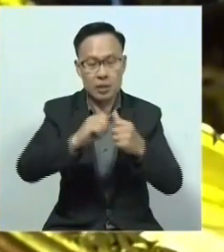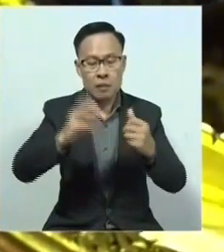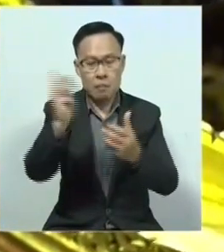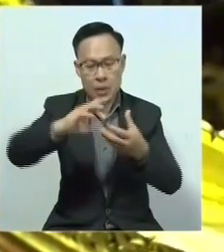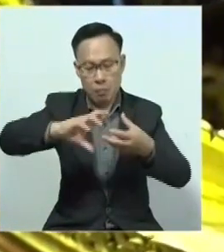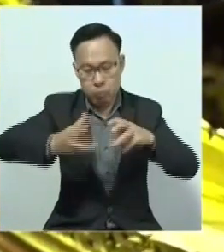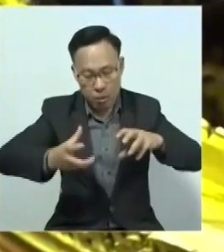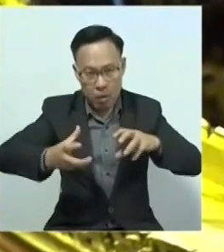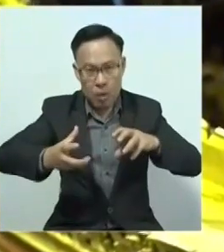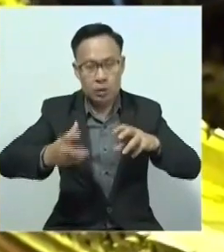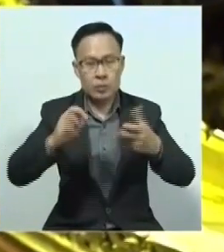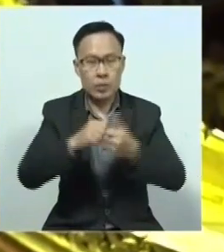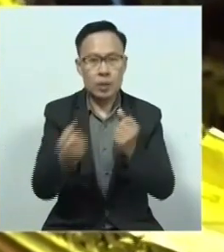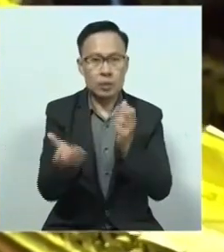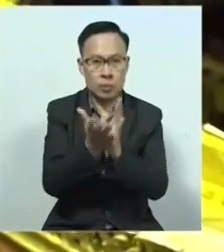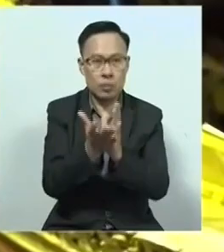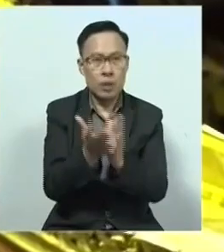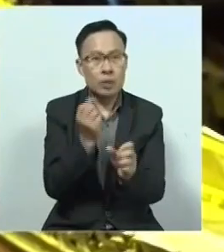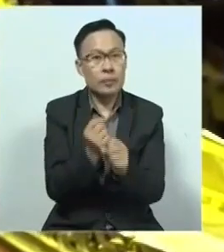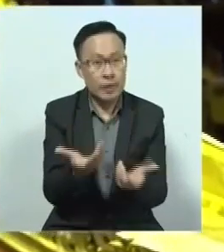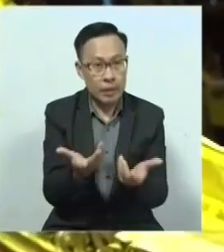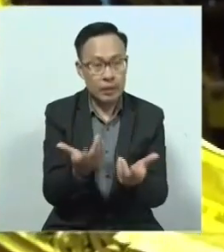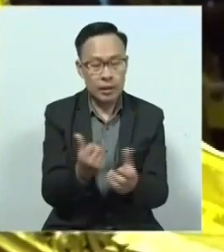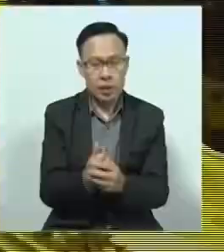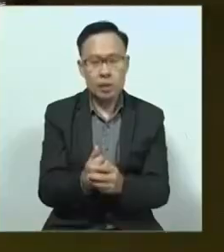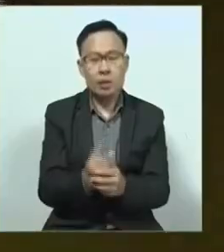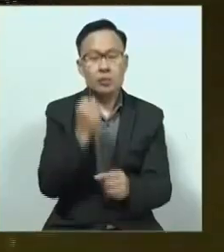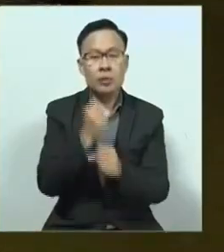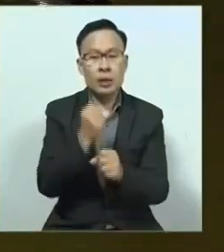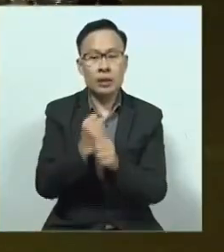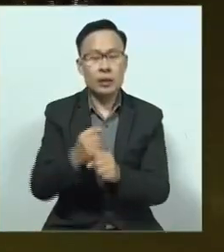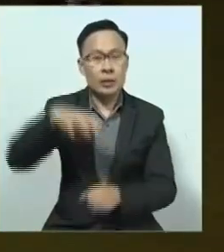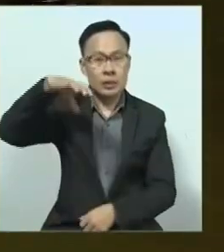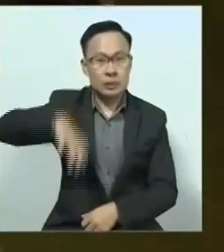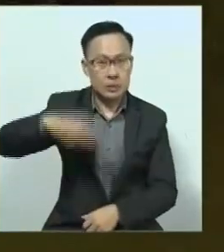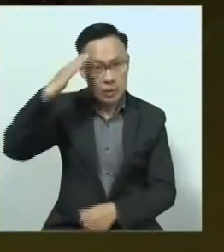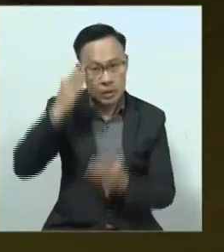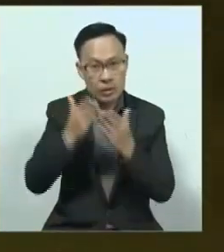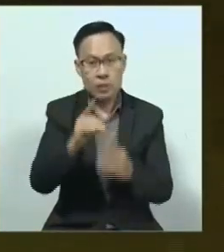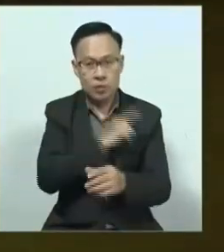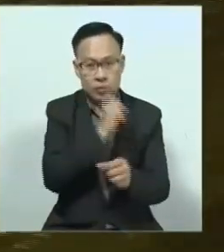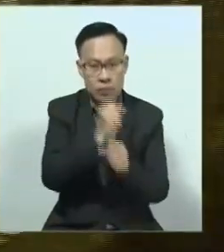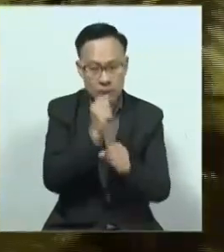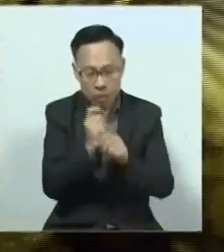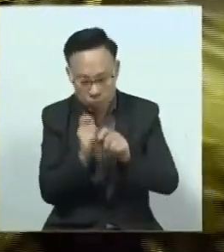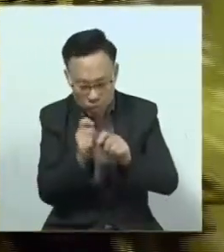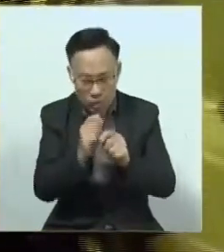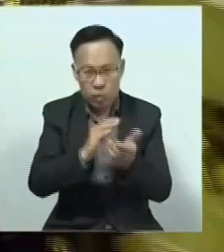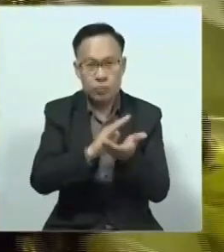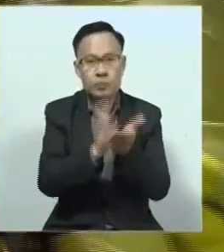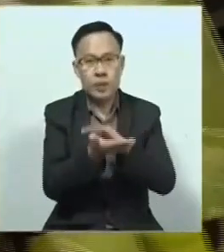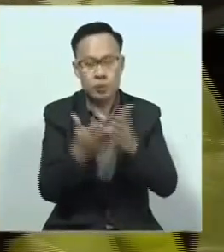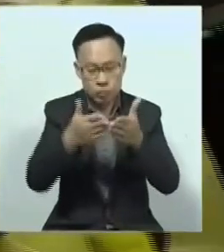เราก็กรมศิลปากรก็ส่งให้กองทัพเรือมาบูรณะมาทำให้เรือหายบิดหายอะไรต่างซ่อมเส